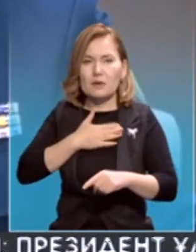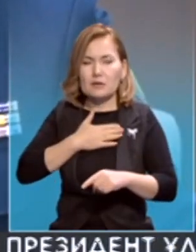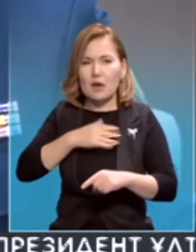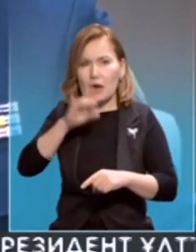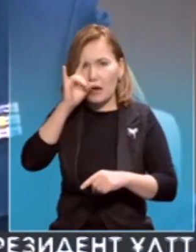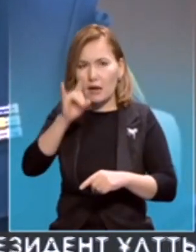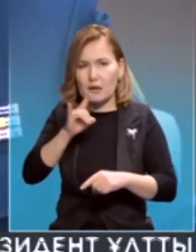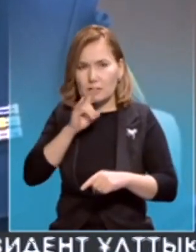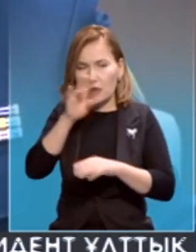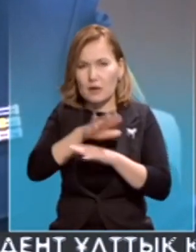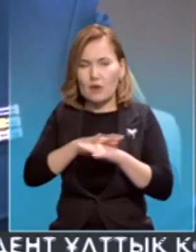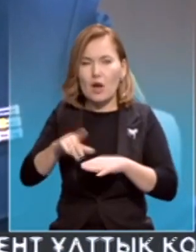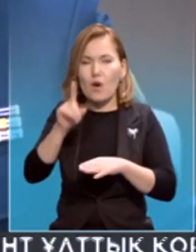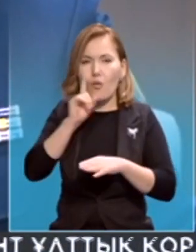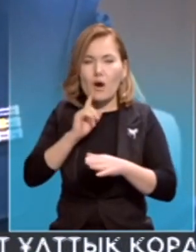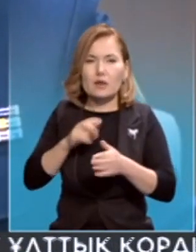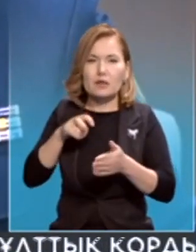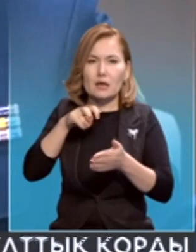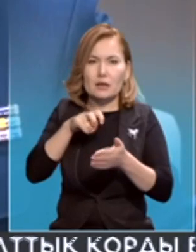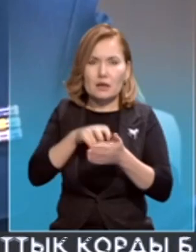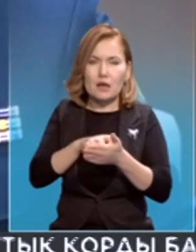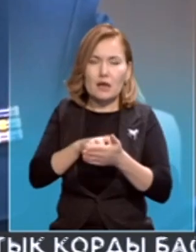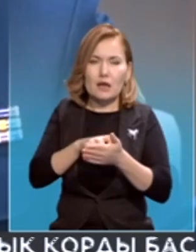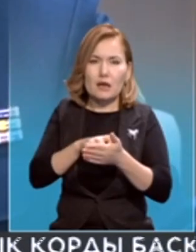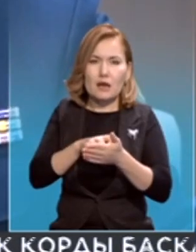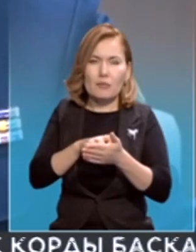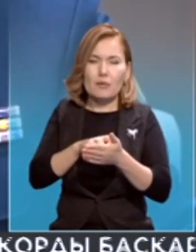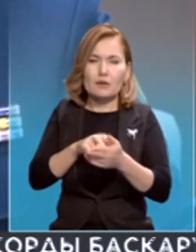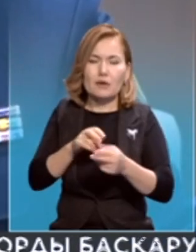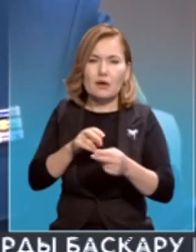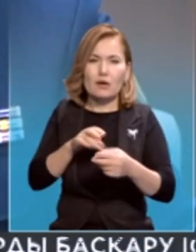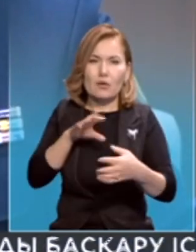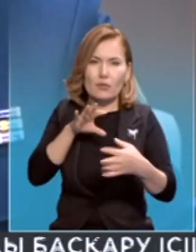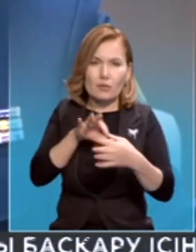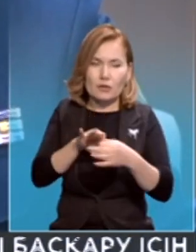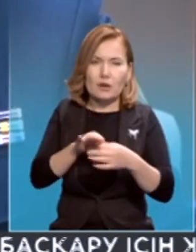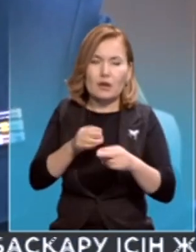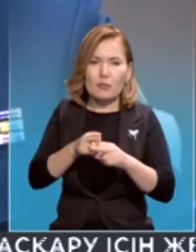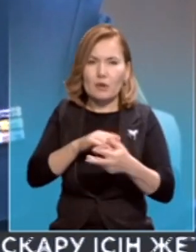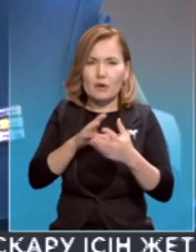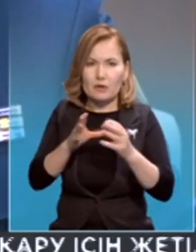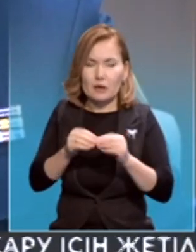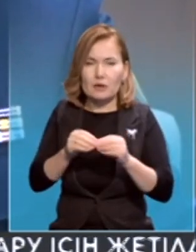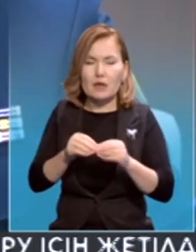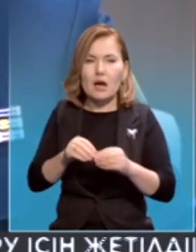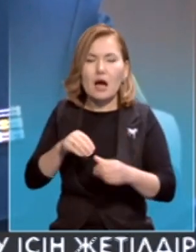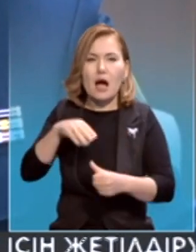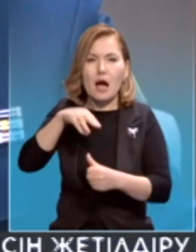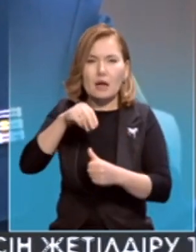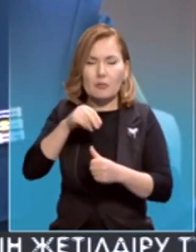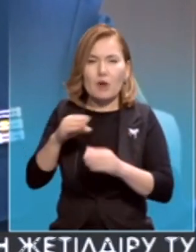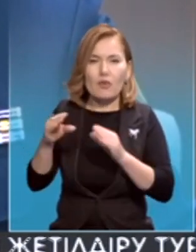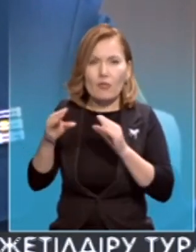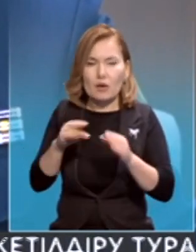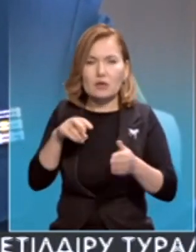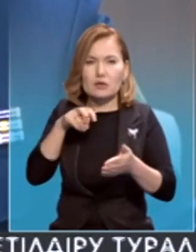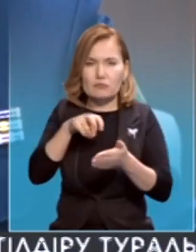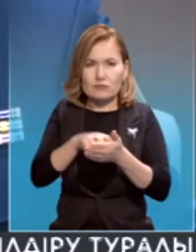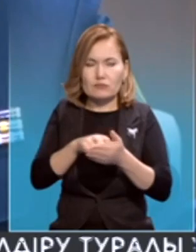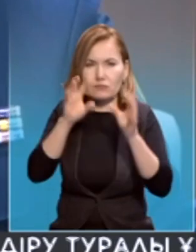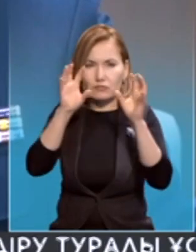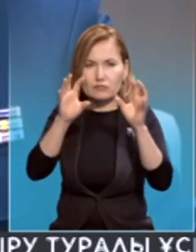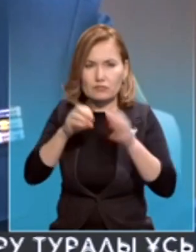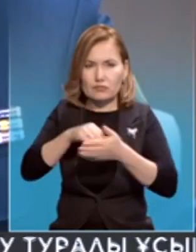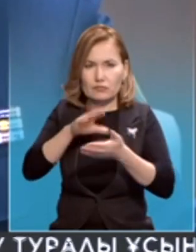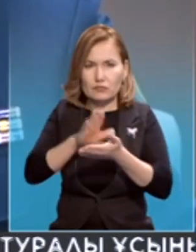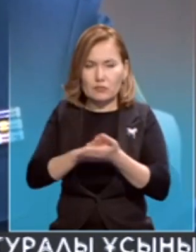елде уақытша тіркелген армян автокөліктерде заңдастыруға жатады. Оларды кедендік